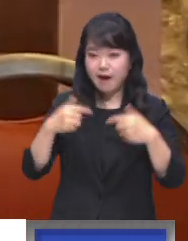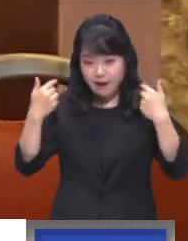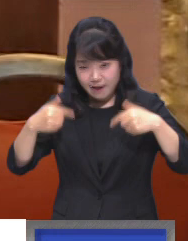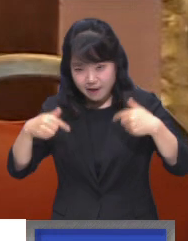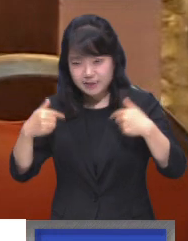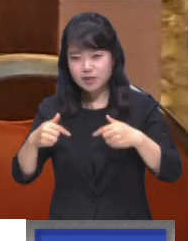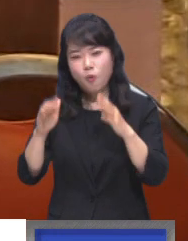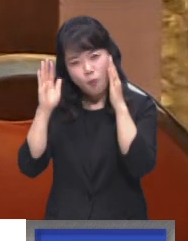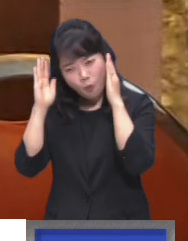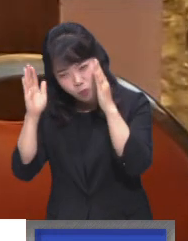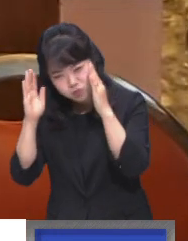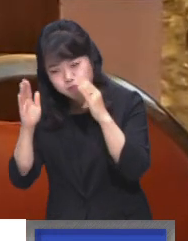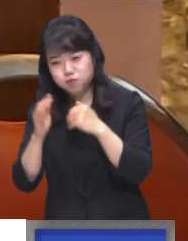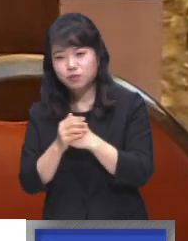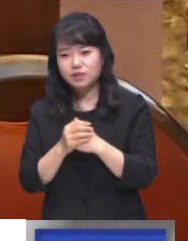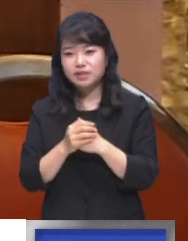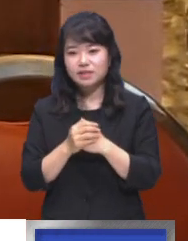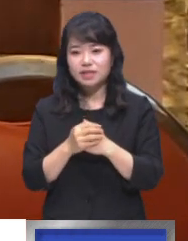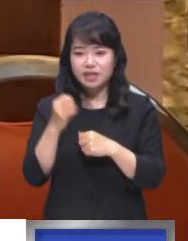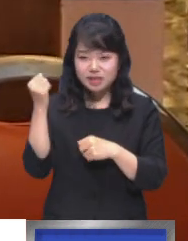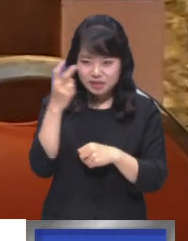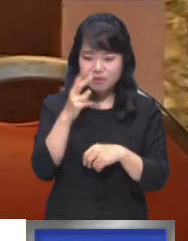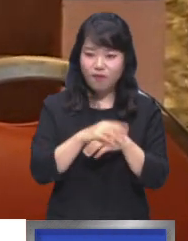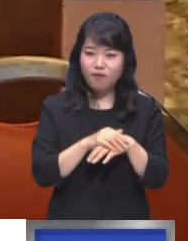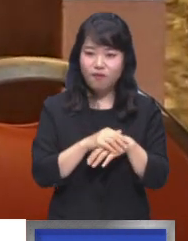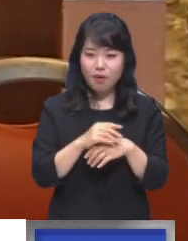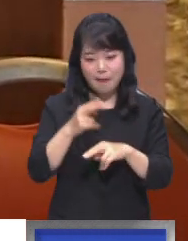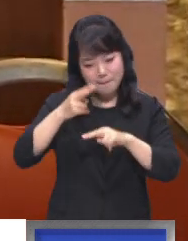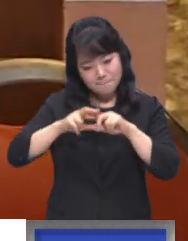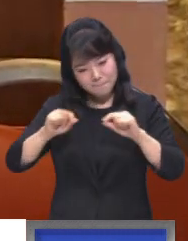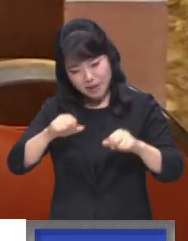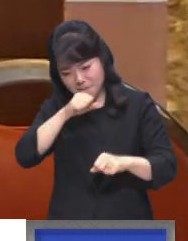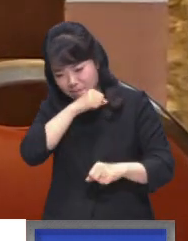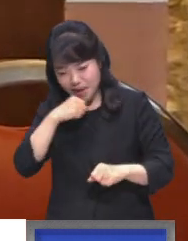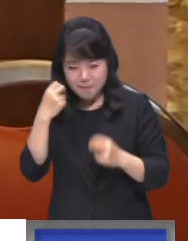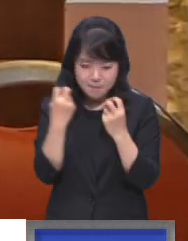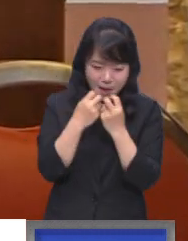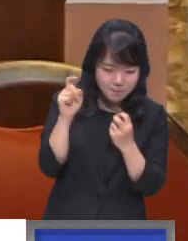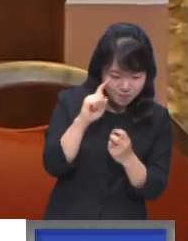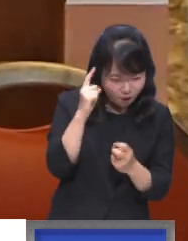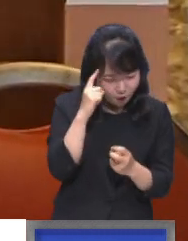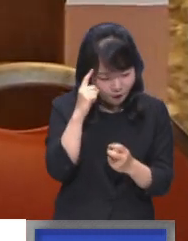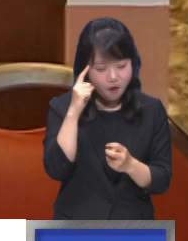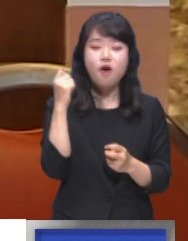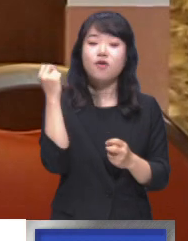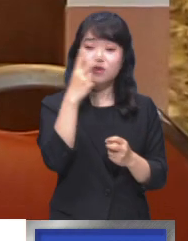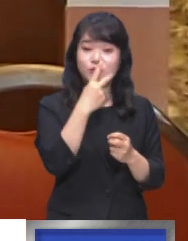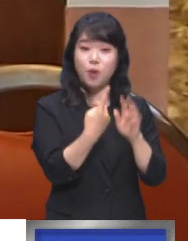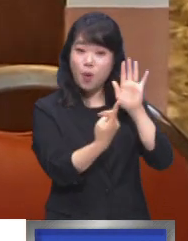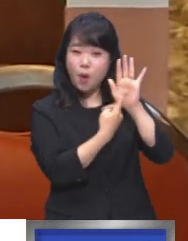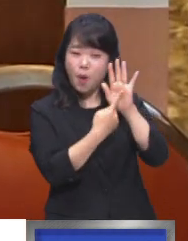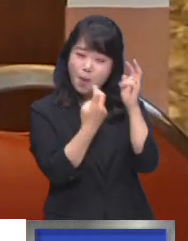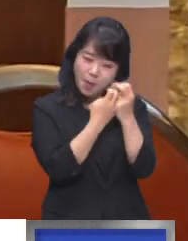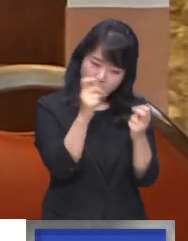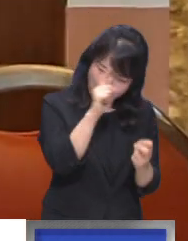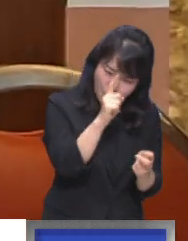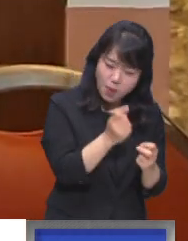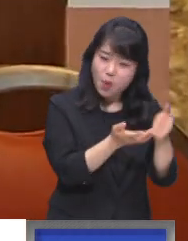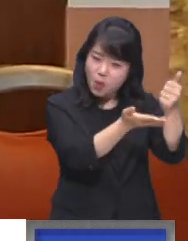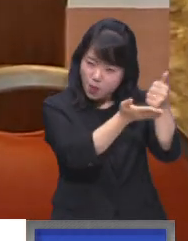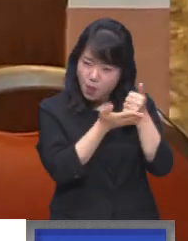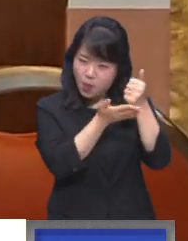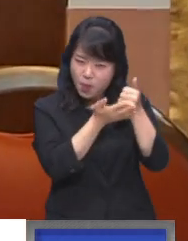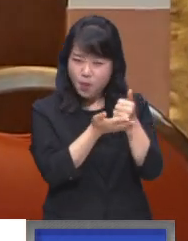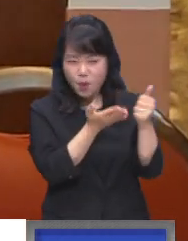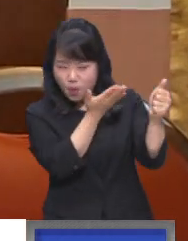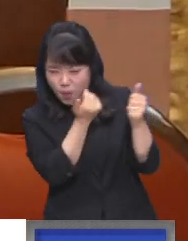공부를 한다든가, 메뉴 개발을 한다든가, 어떻게 마케팅을 해야 될지, 어떻게 손님을